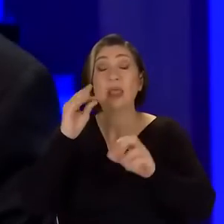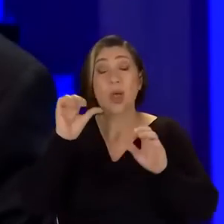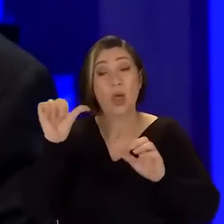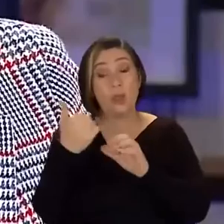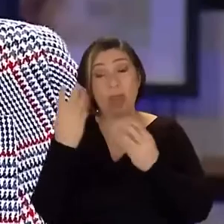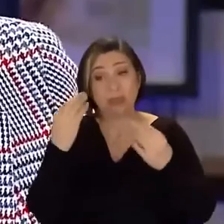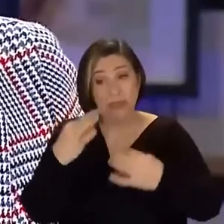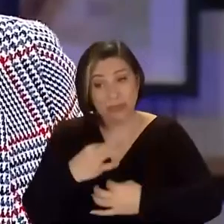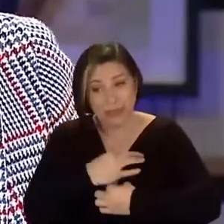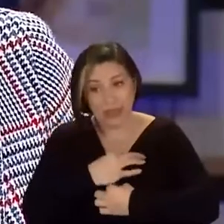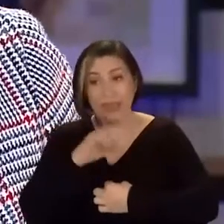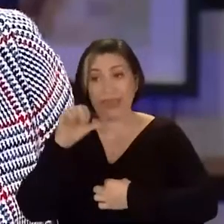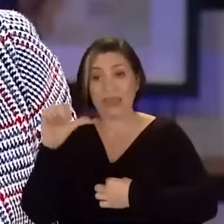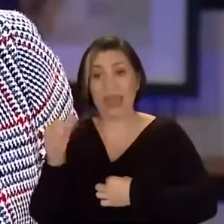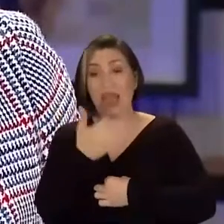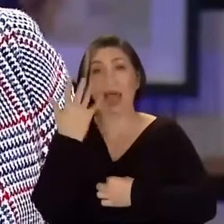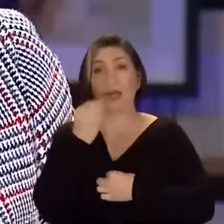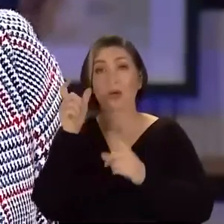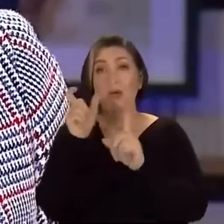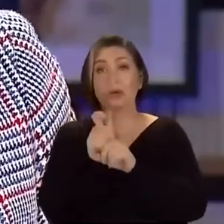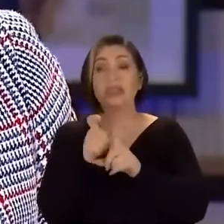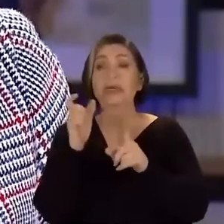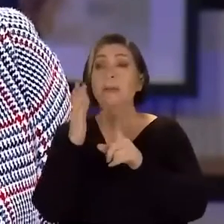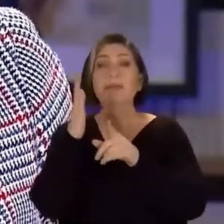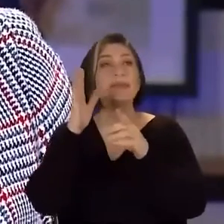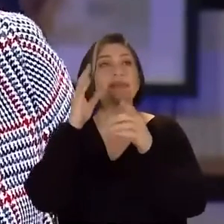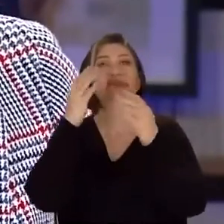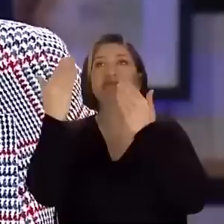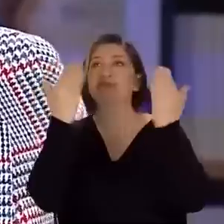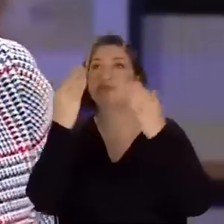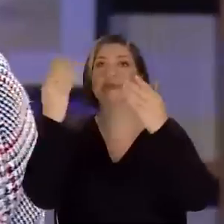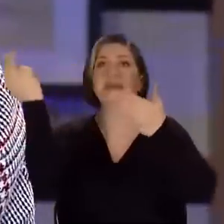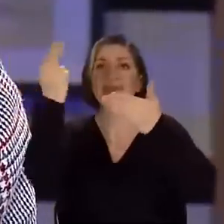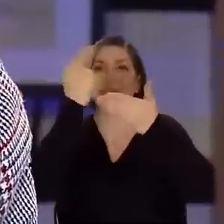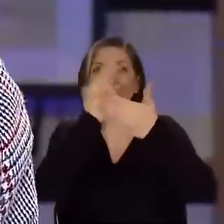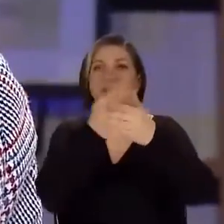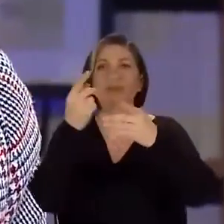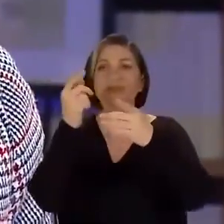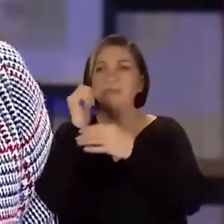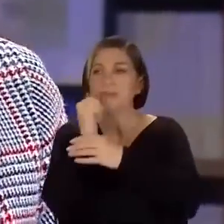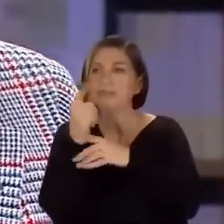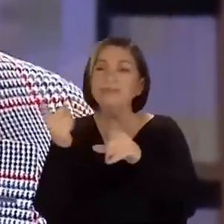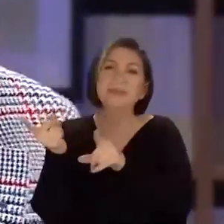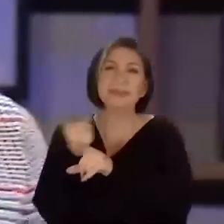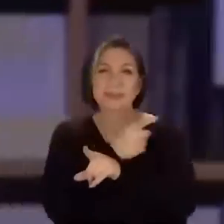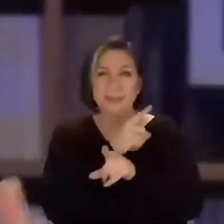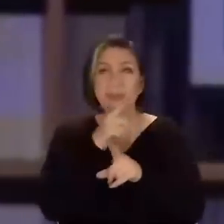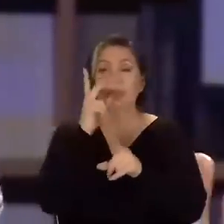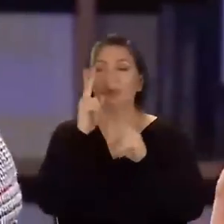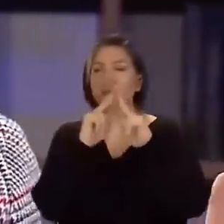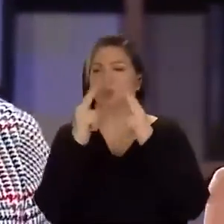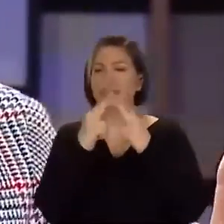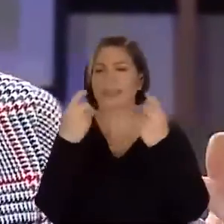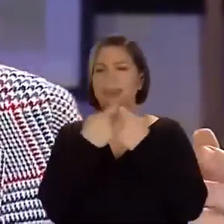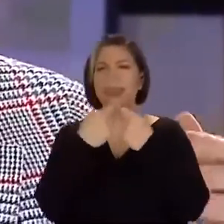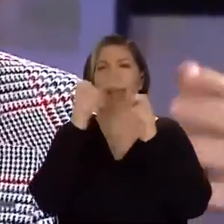ve aslında değerini en iyi koruyanlar da sanat eserleri. Şimdi İkinci Dünya Savaşı sırasında hep böyle tabii şey